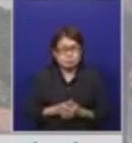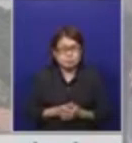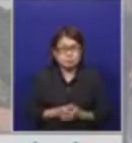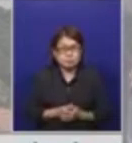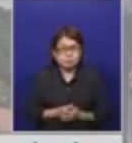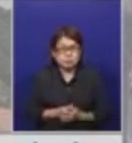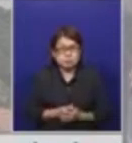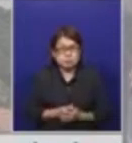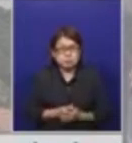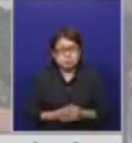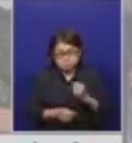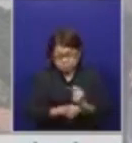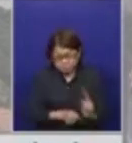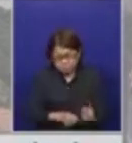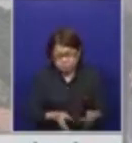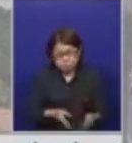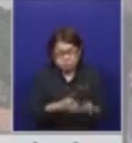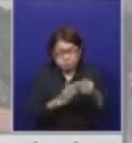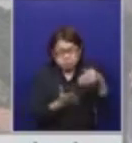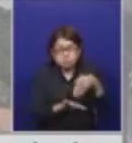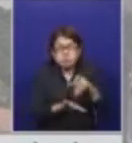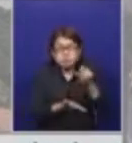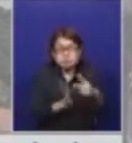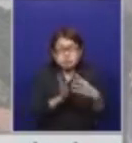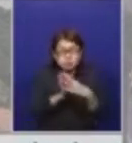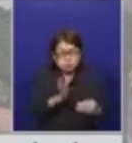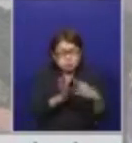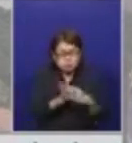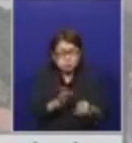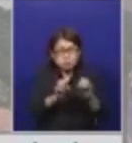างศูนย์บ่มเพาะธุรกิจ SME และวิสาหกิจชุมชน